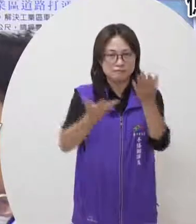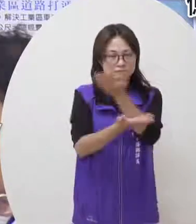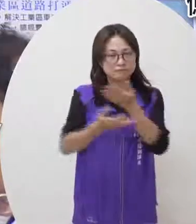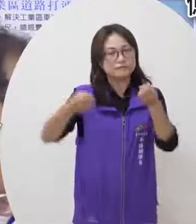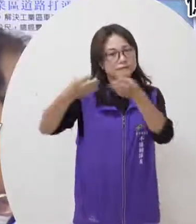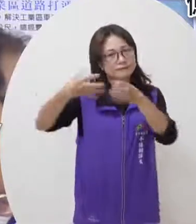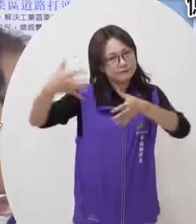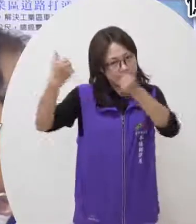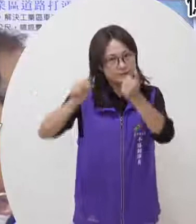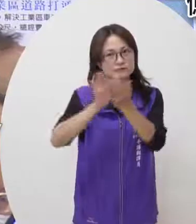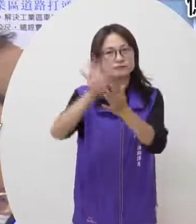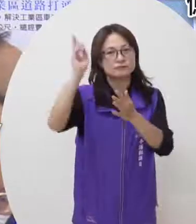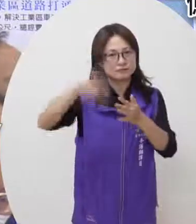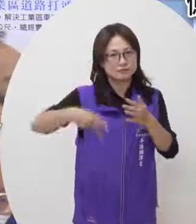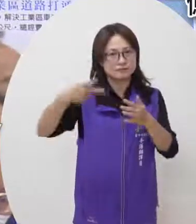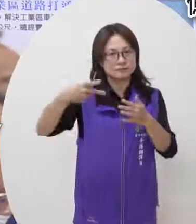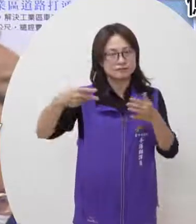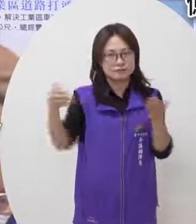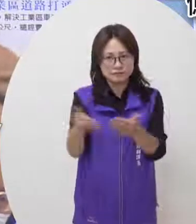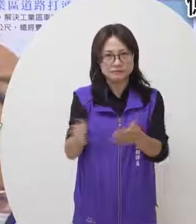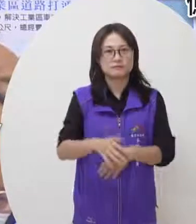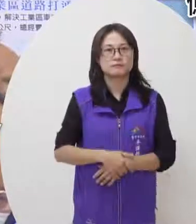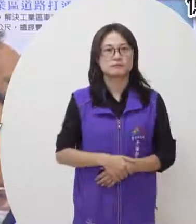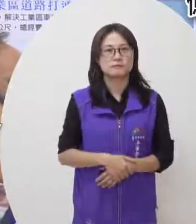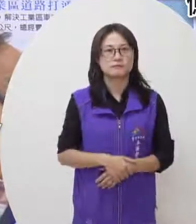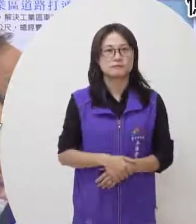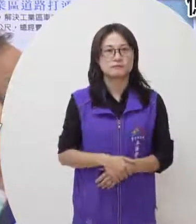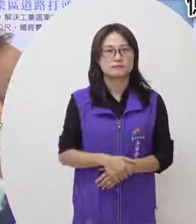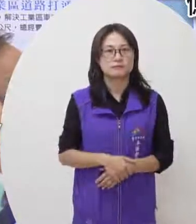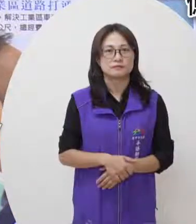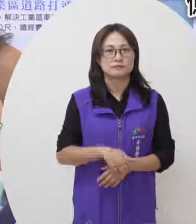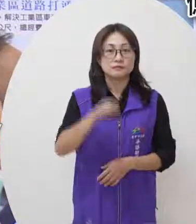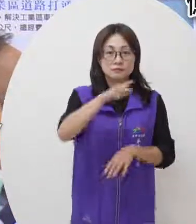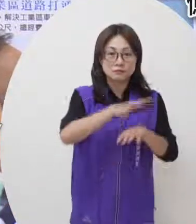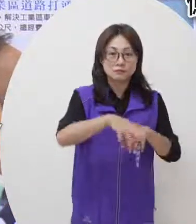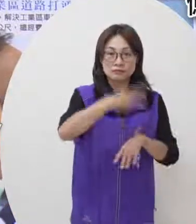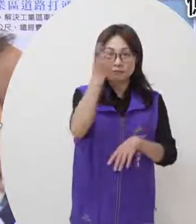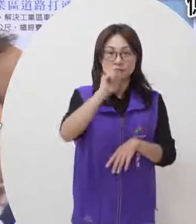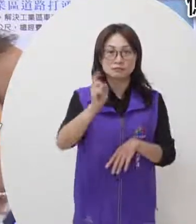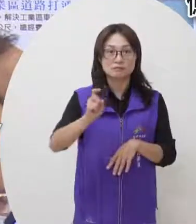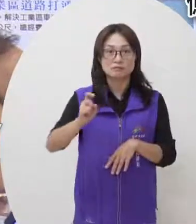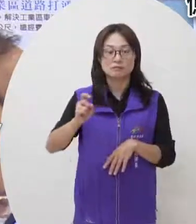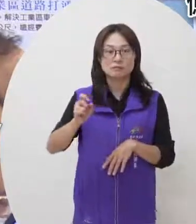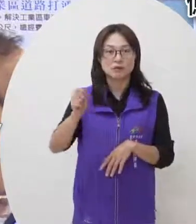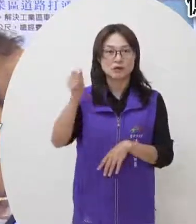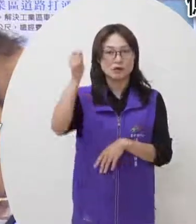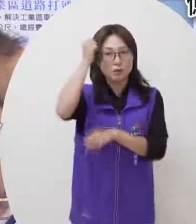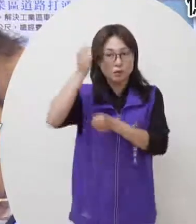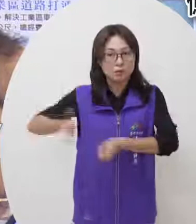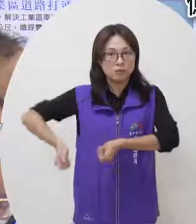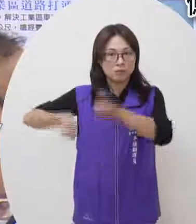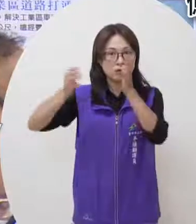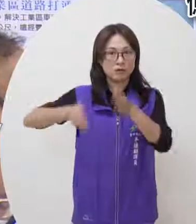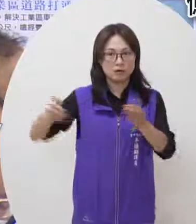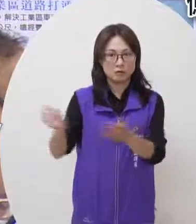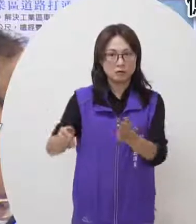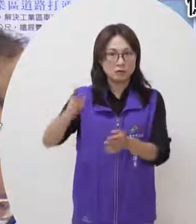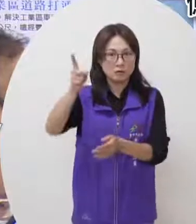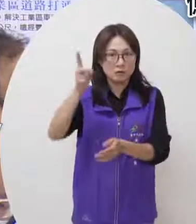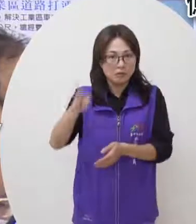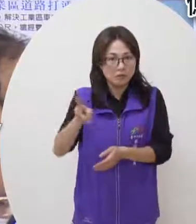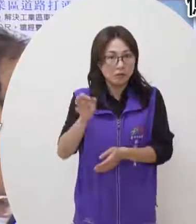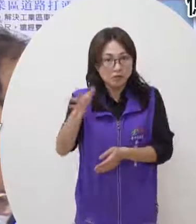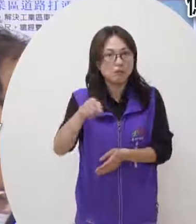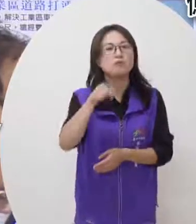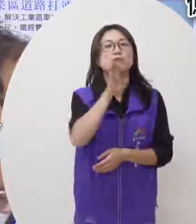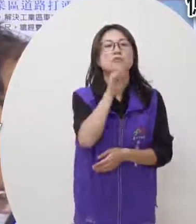他的部分把它接完。这个是可能各位会发现说大楼有施工两次，那我们污水在台中